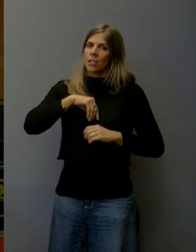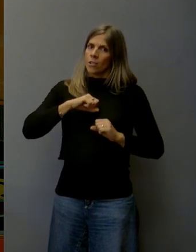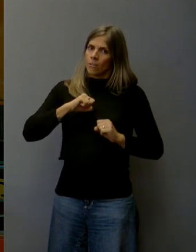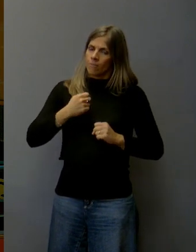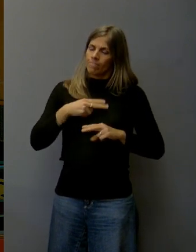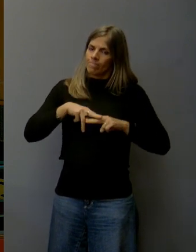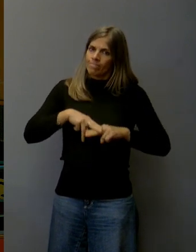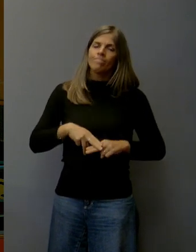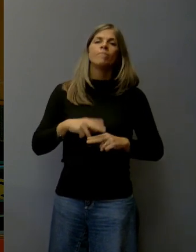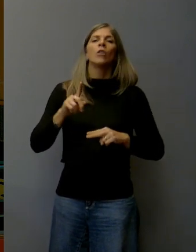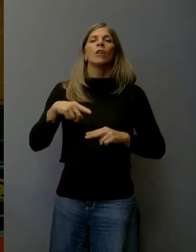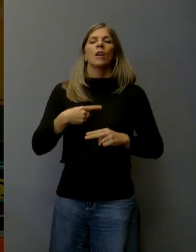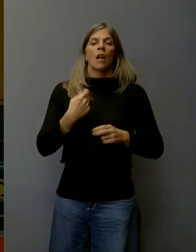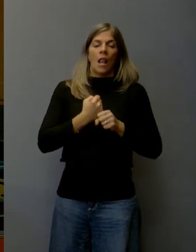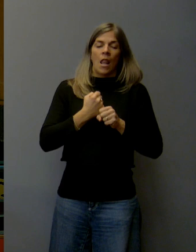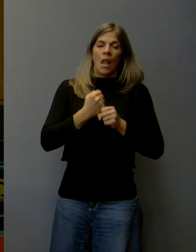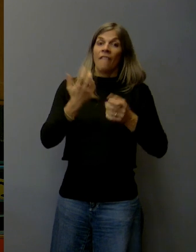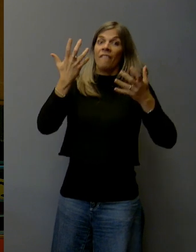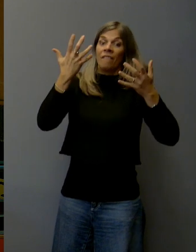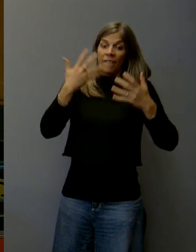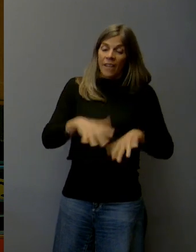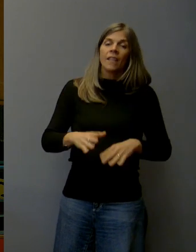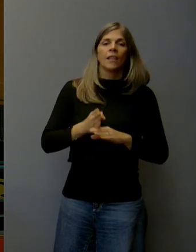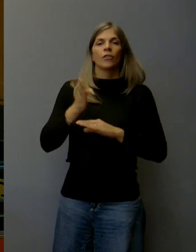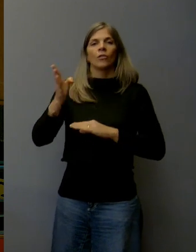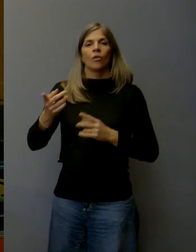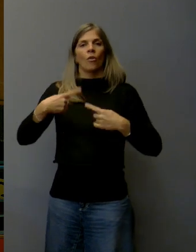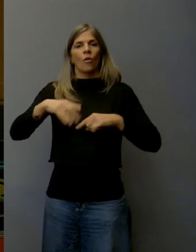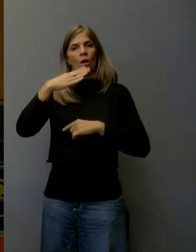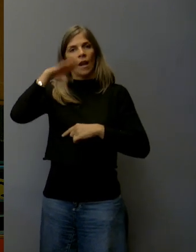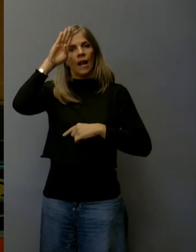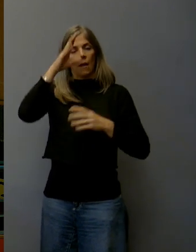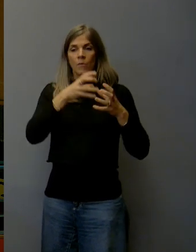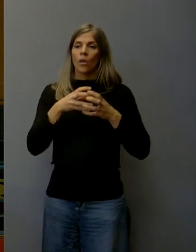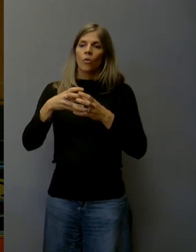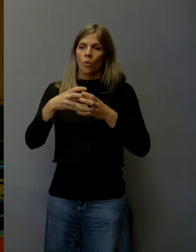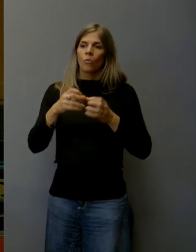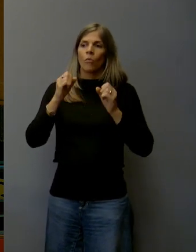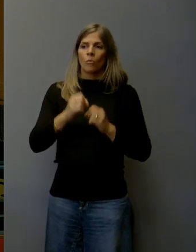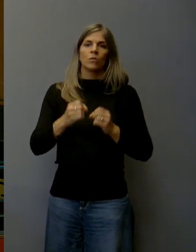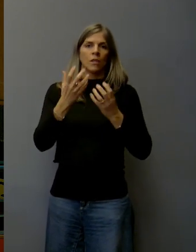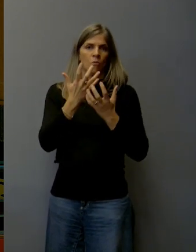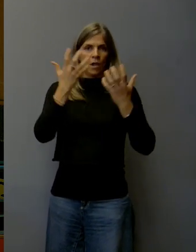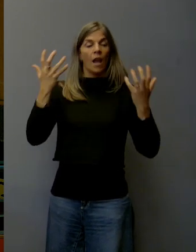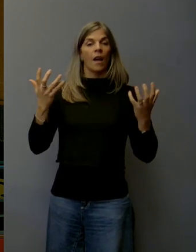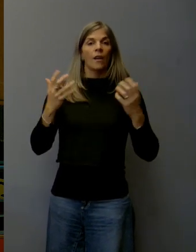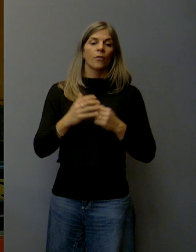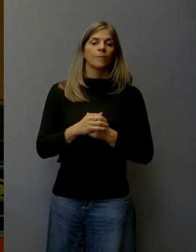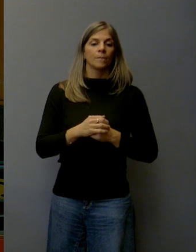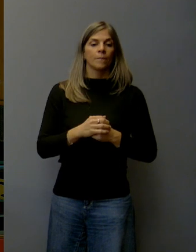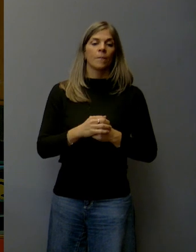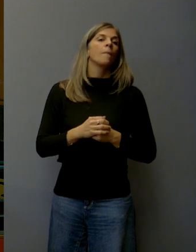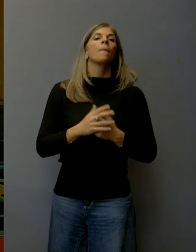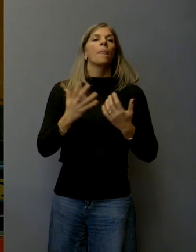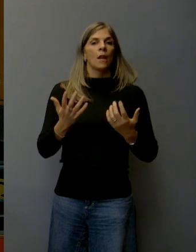andiamo in capigruppo dove avremo modo eventualmente di chiarirci così almeno fissiamo un punto Abbiamo